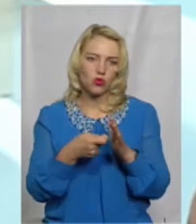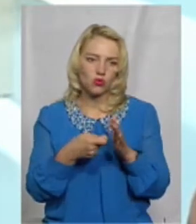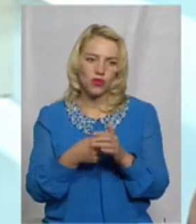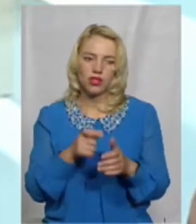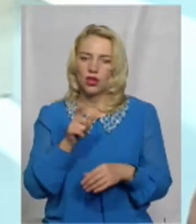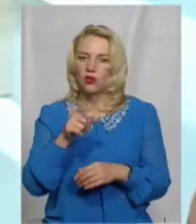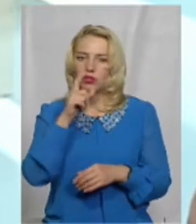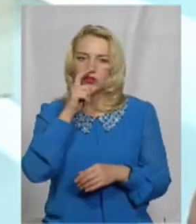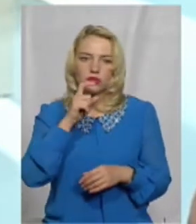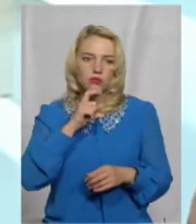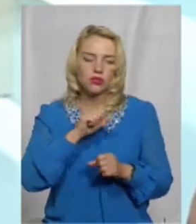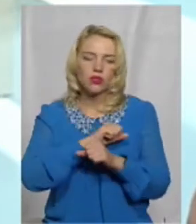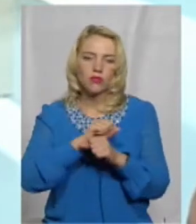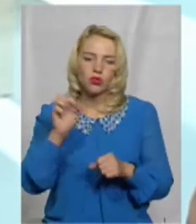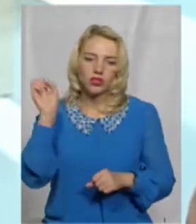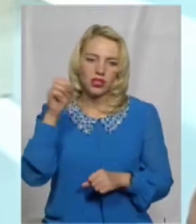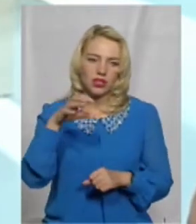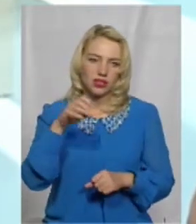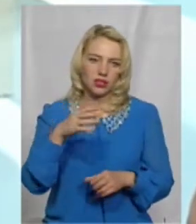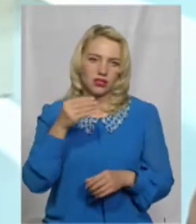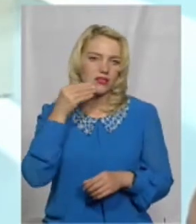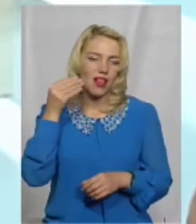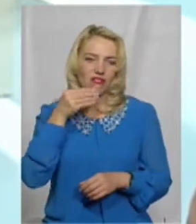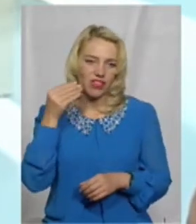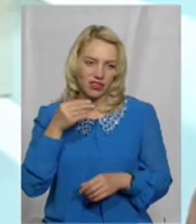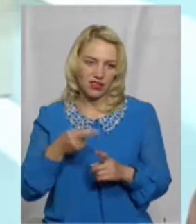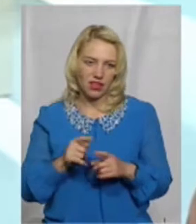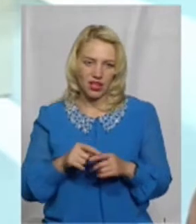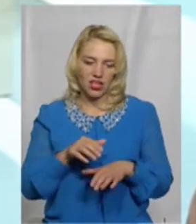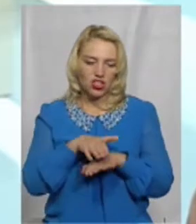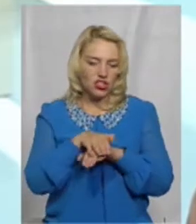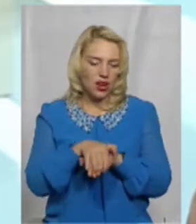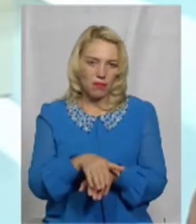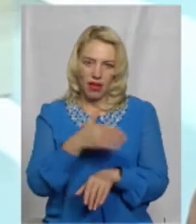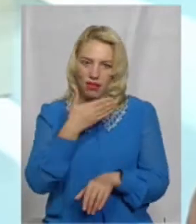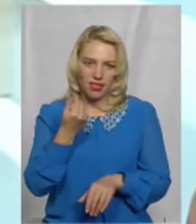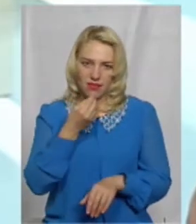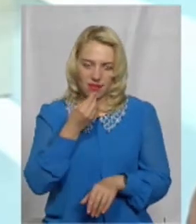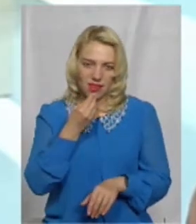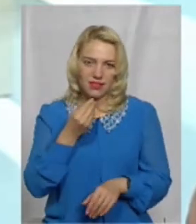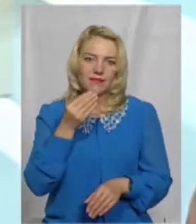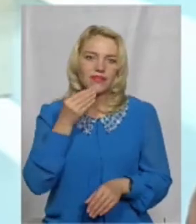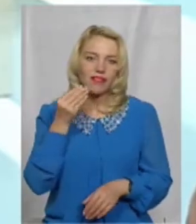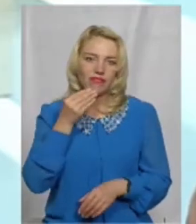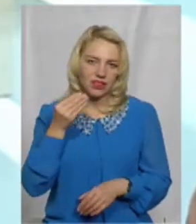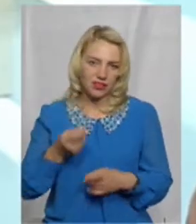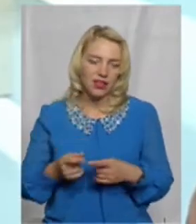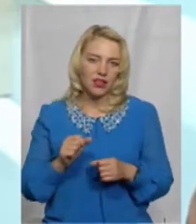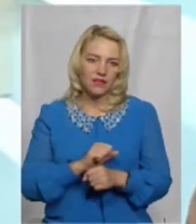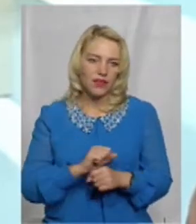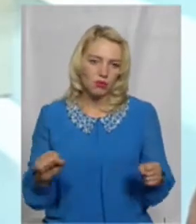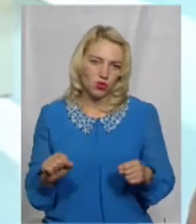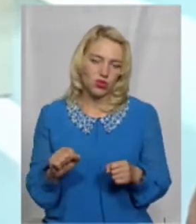не розуміють, що не можна кидати там салфетки, черепахи того не їдять, розумієте? Не можна кидати